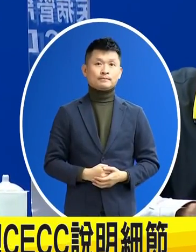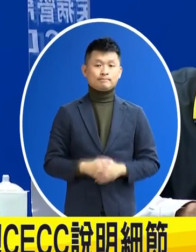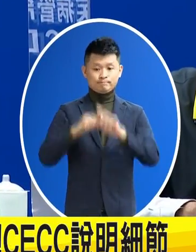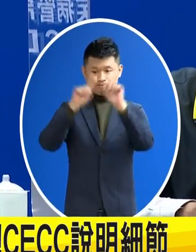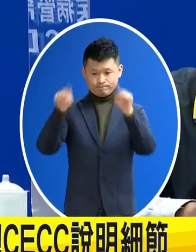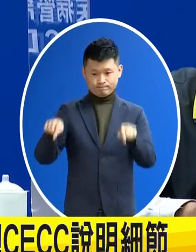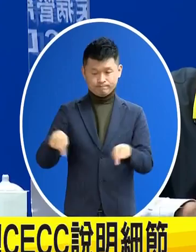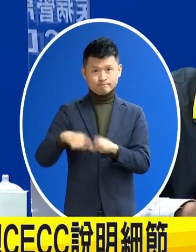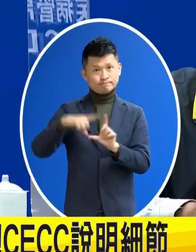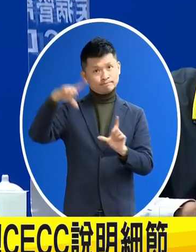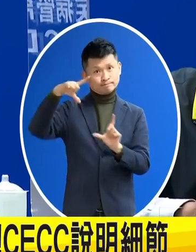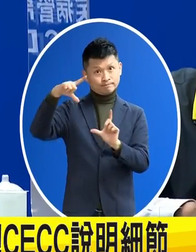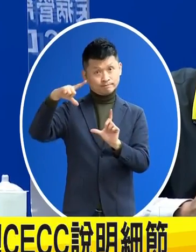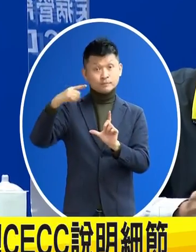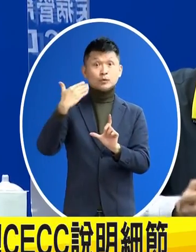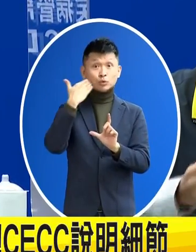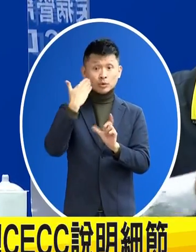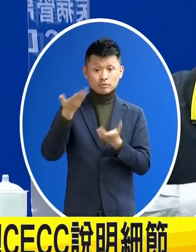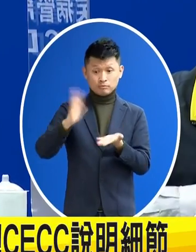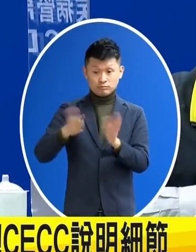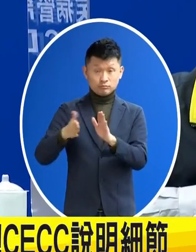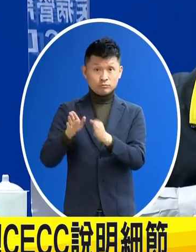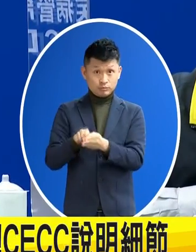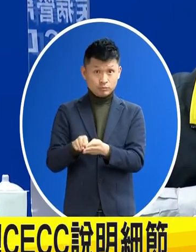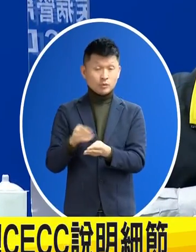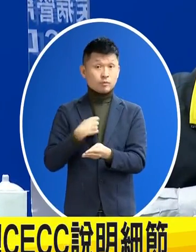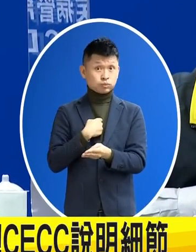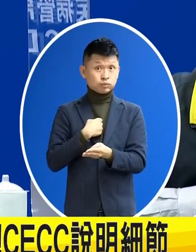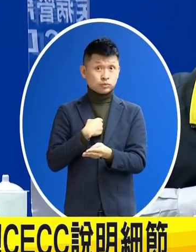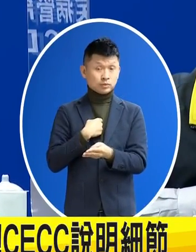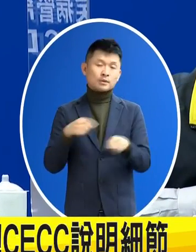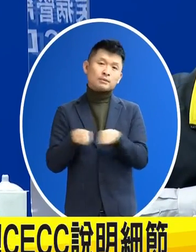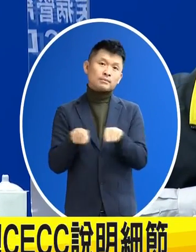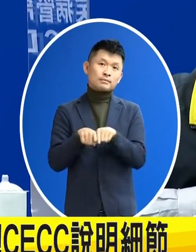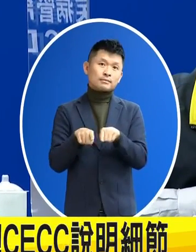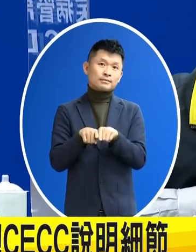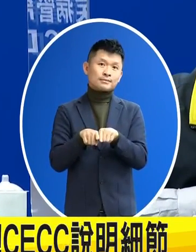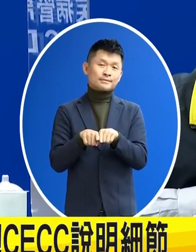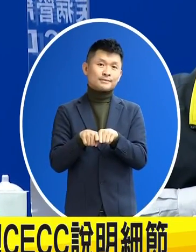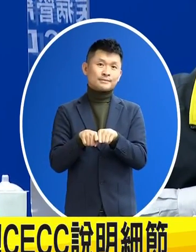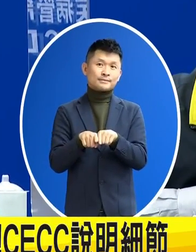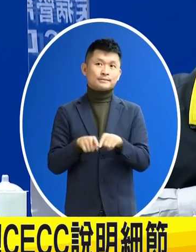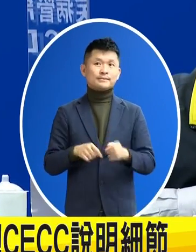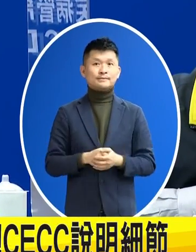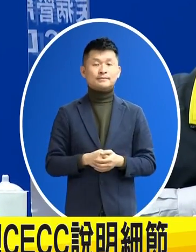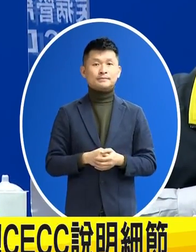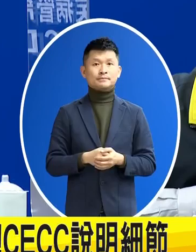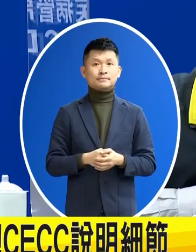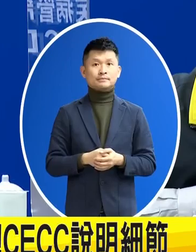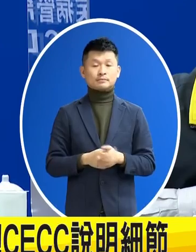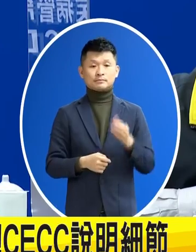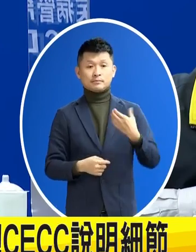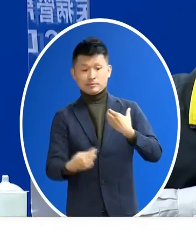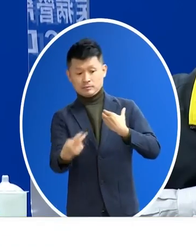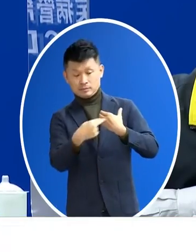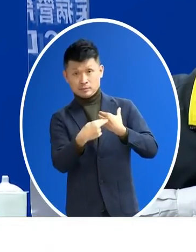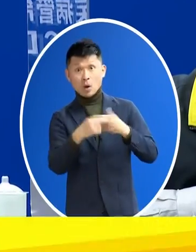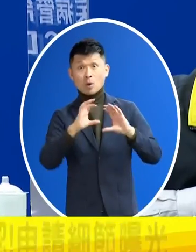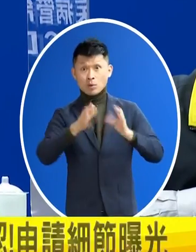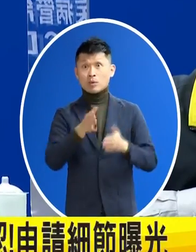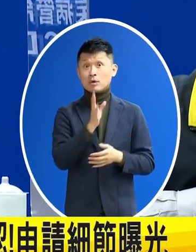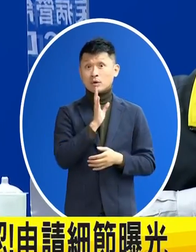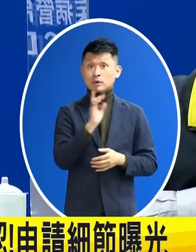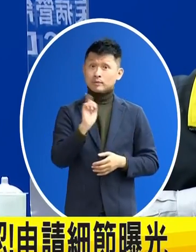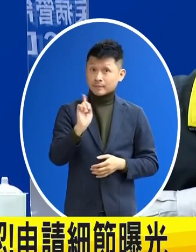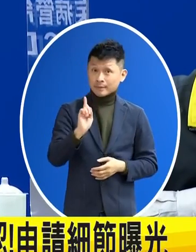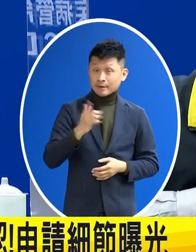这么大的。那折起来使用的时候，其实正常情况使用其实只要使用识别是哪个国家之后，只要使